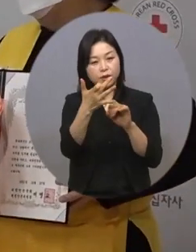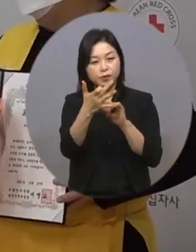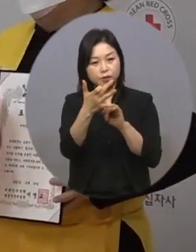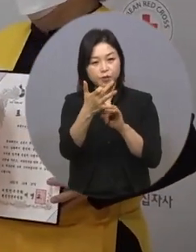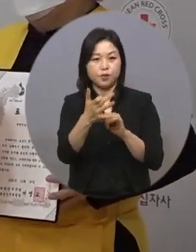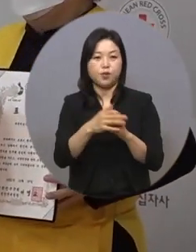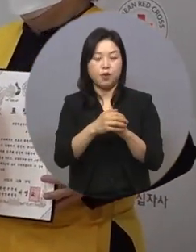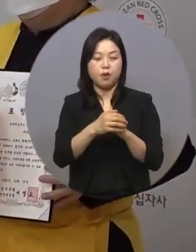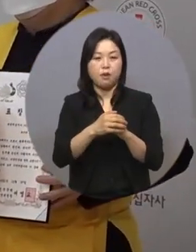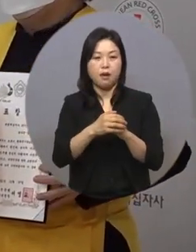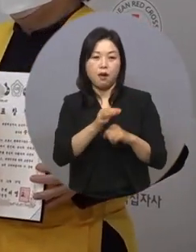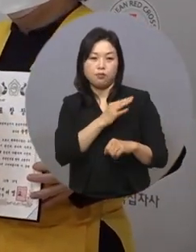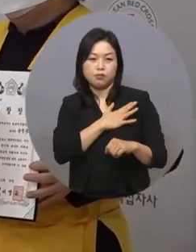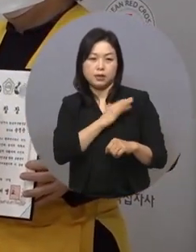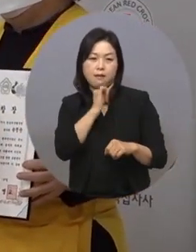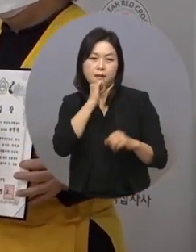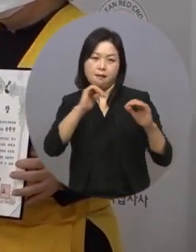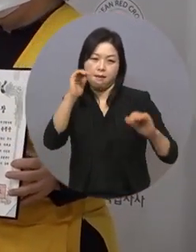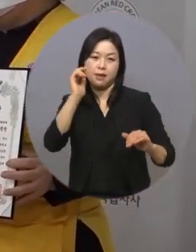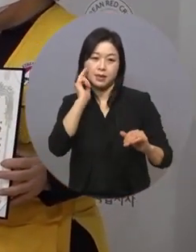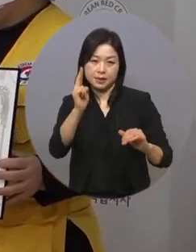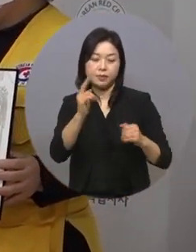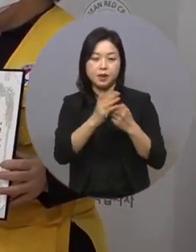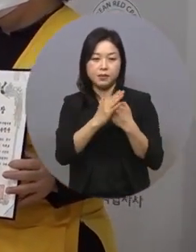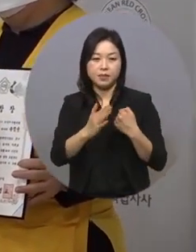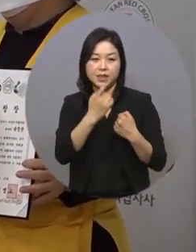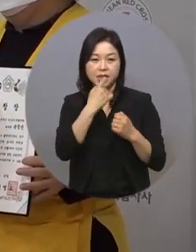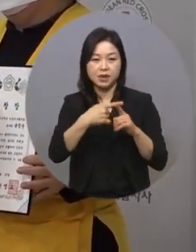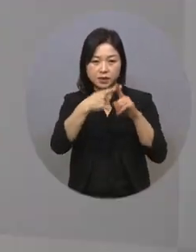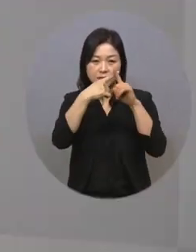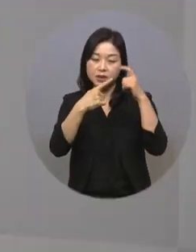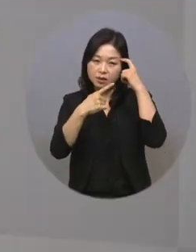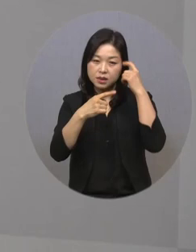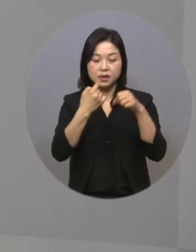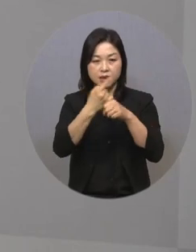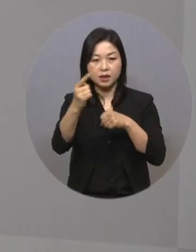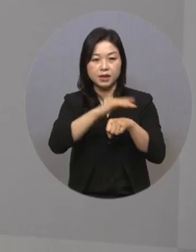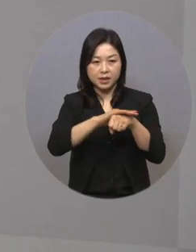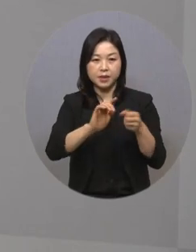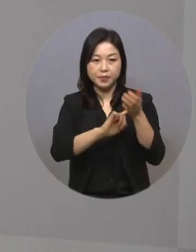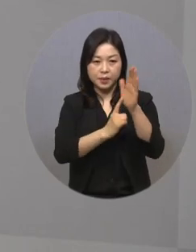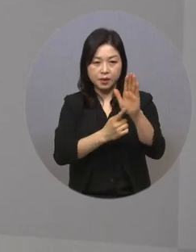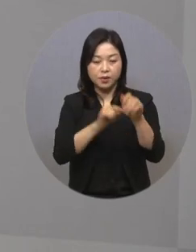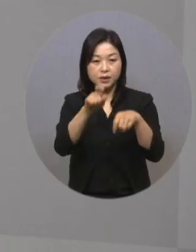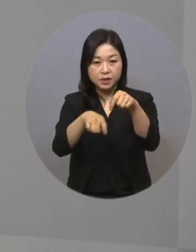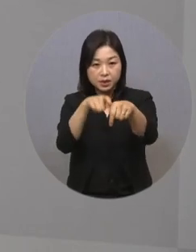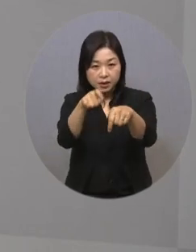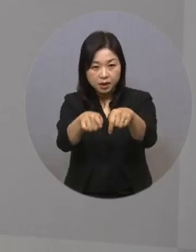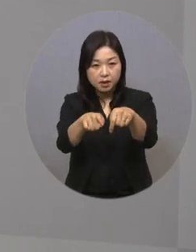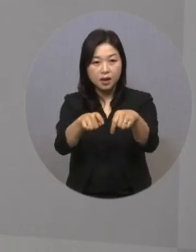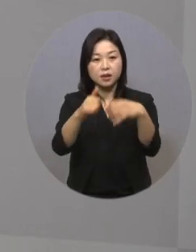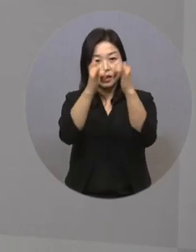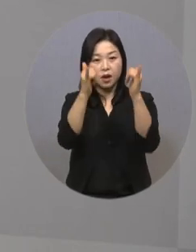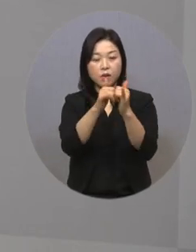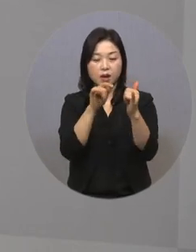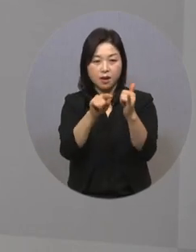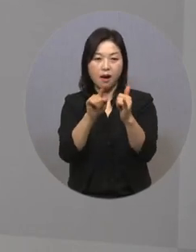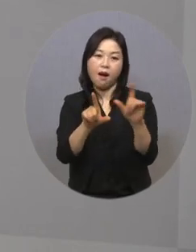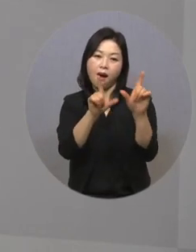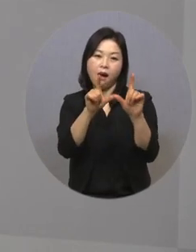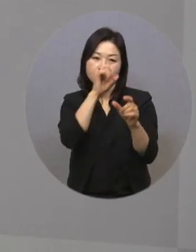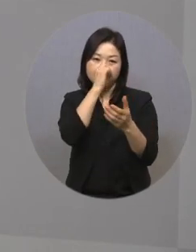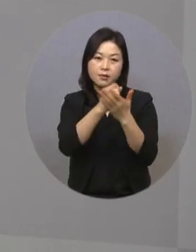더욱 심각해지고 있다며 적십자의 정신을 내년에도 잘 발휘하고 직접 실천해서 우리 사회가 살만한